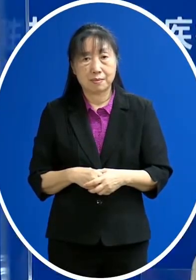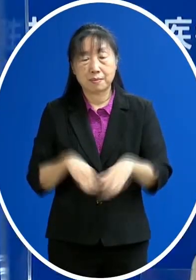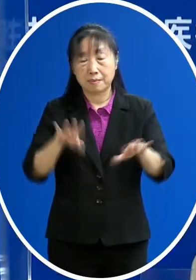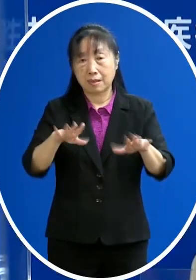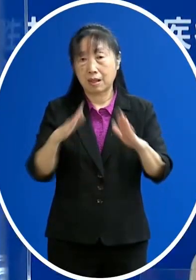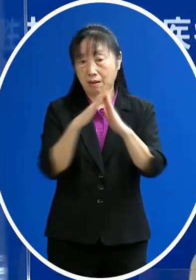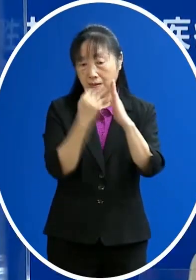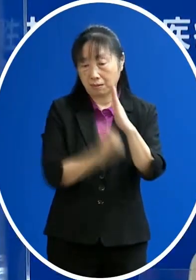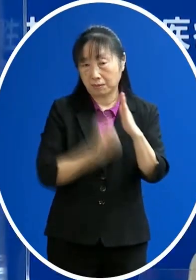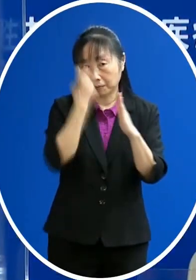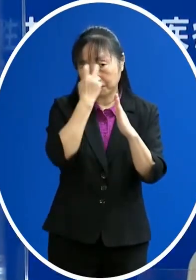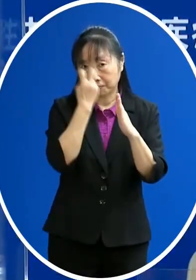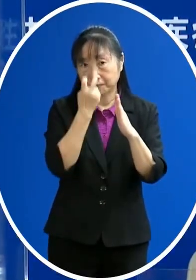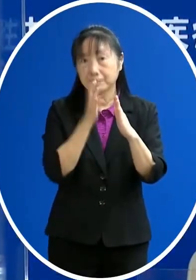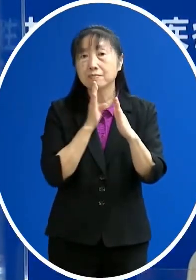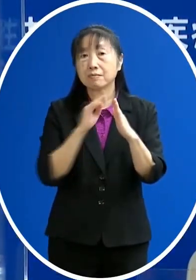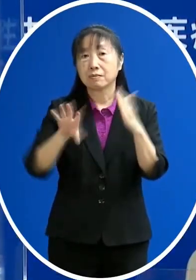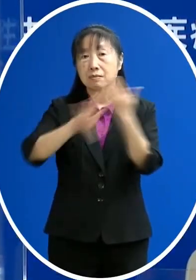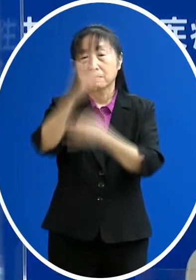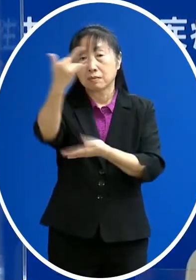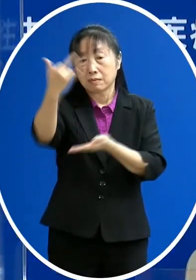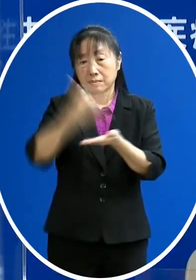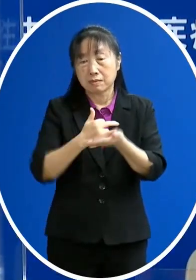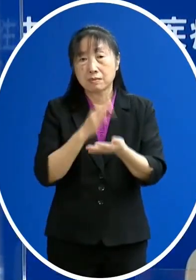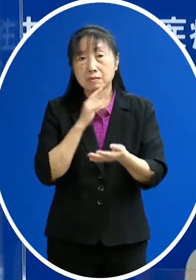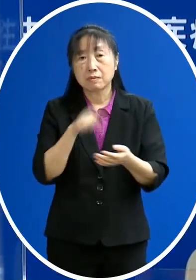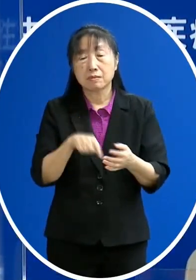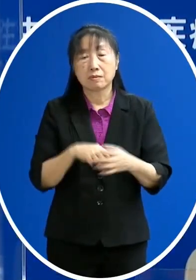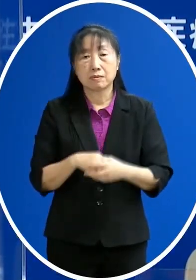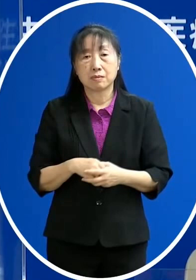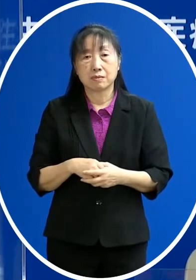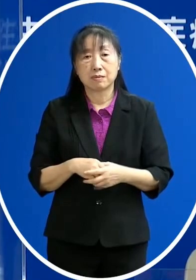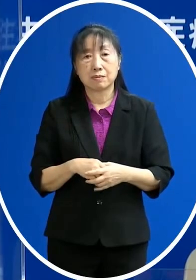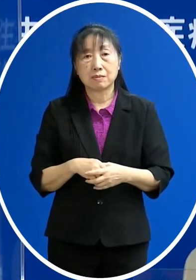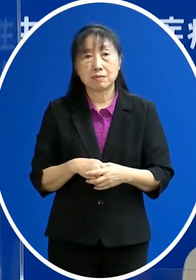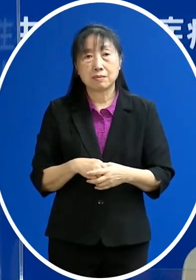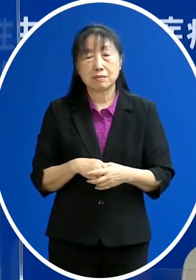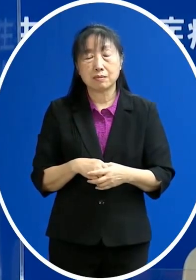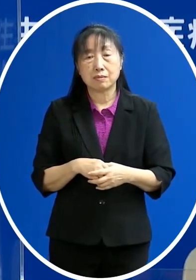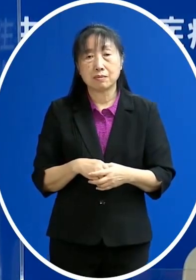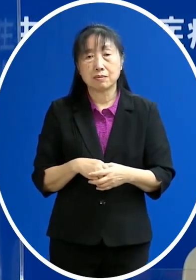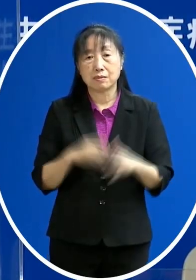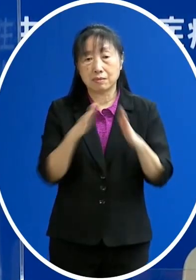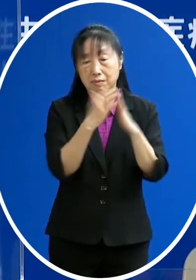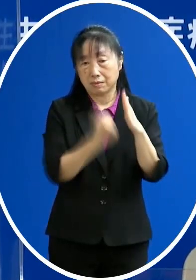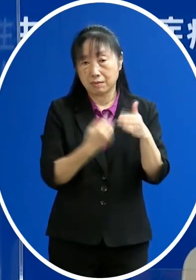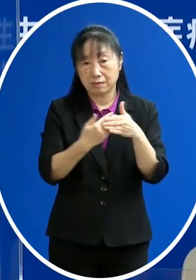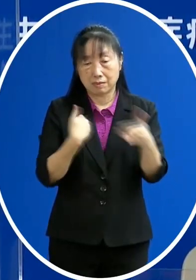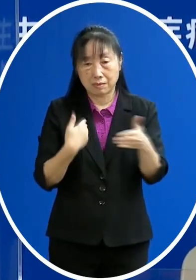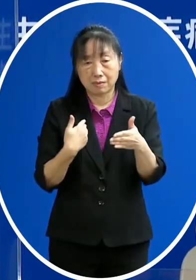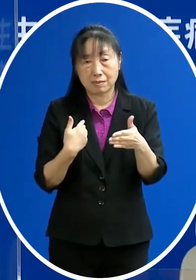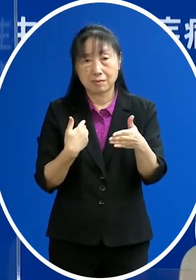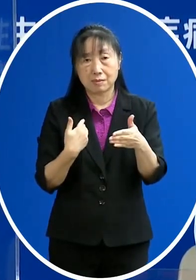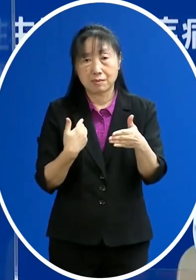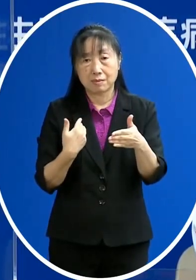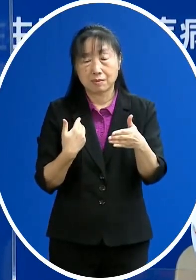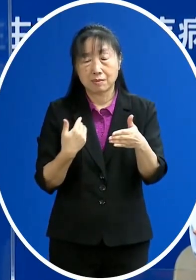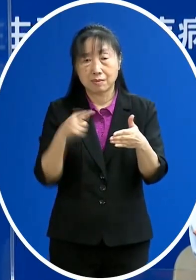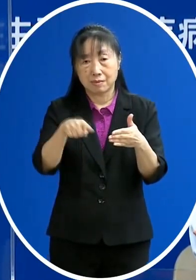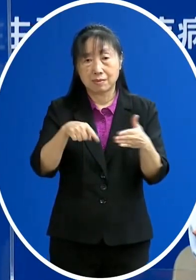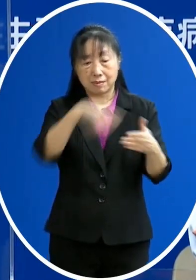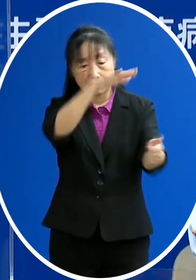居家检疫，哈，患者从国外回来的，哈。那另外在居家隔离，哈，换句话说，在框列